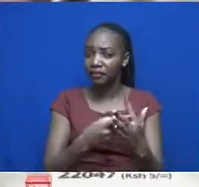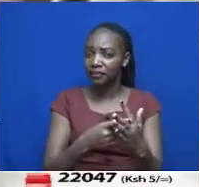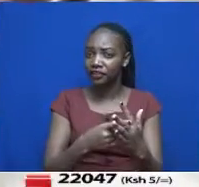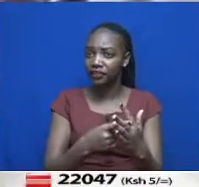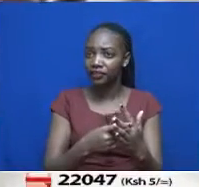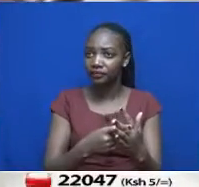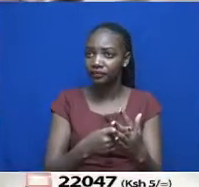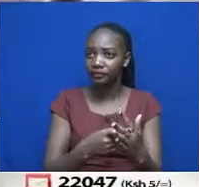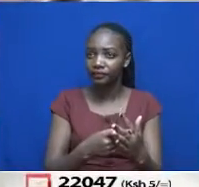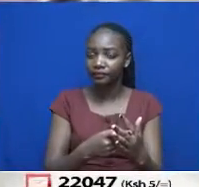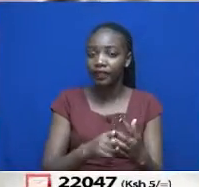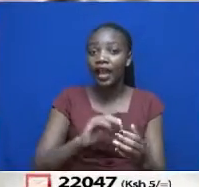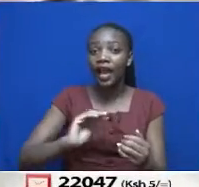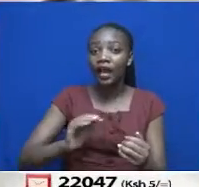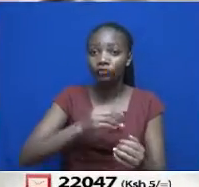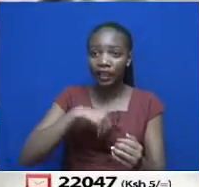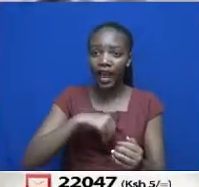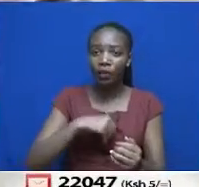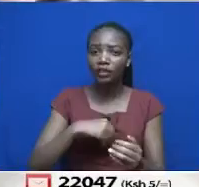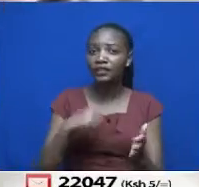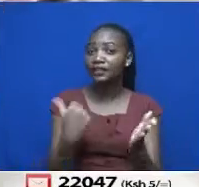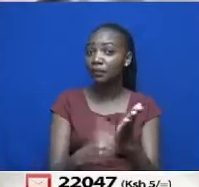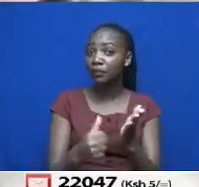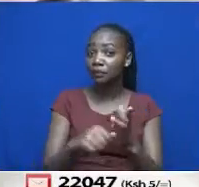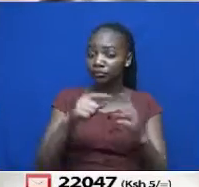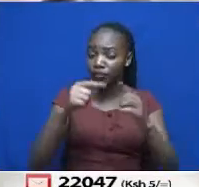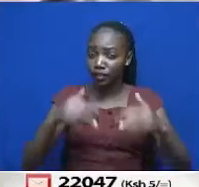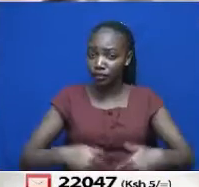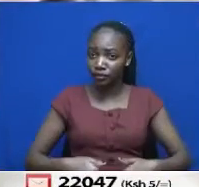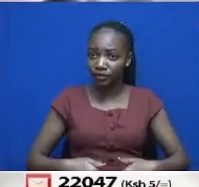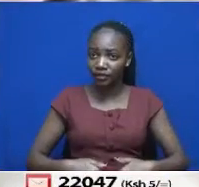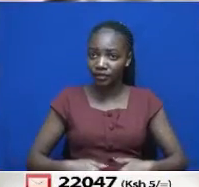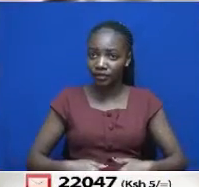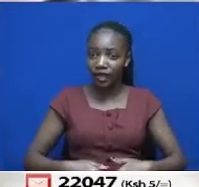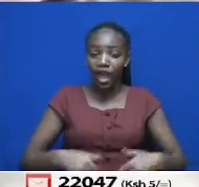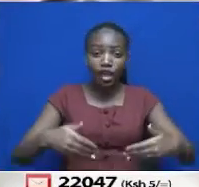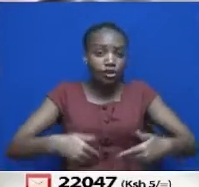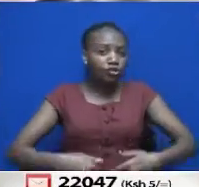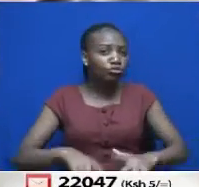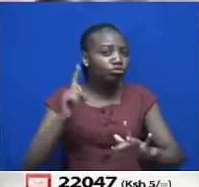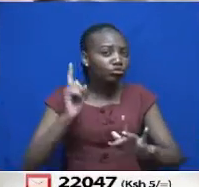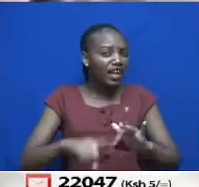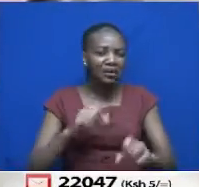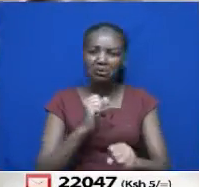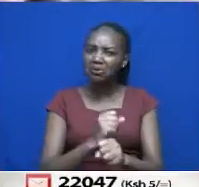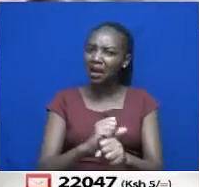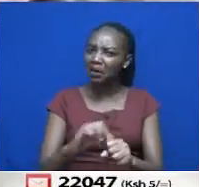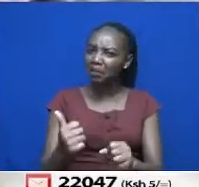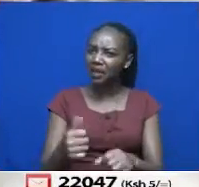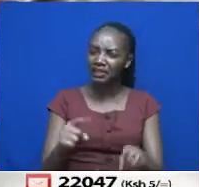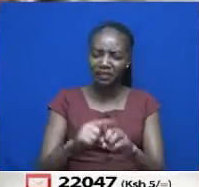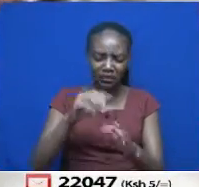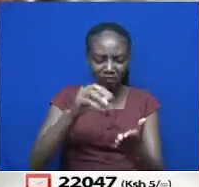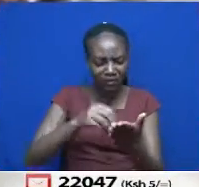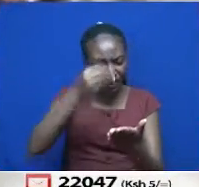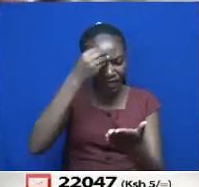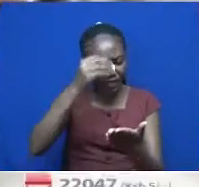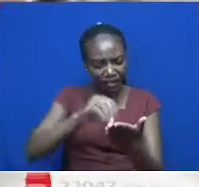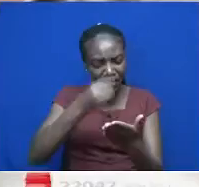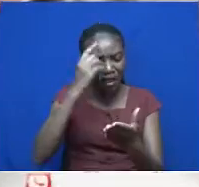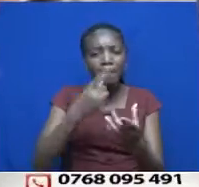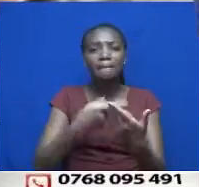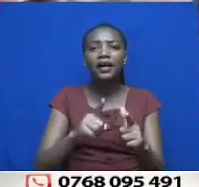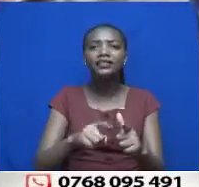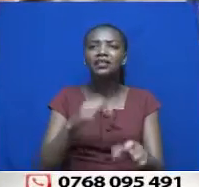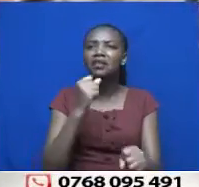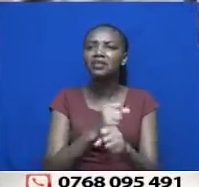siku kati ya watoto wetu wakati huu shule zimefungwa. Hawezi kusoma, hawezi fanya kazi ya maana, wanashinda kwa hizi machines wakifanya